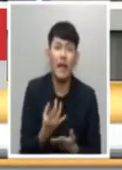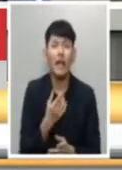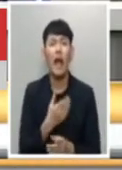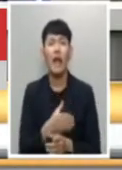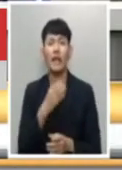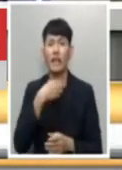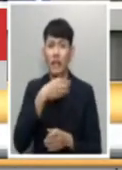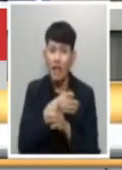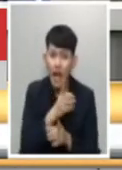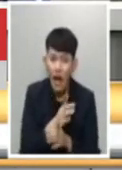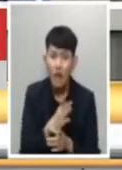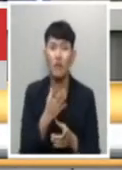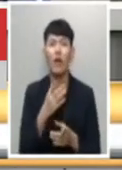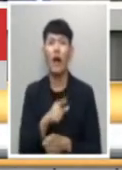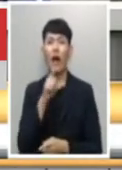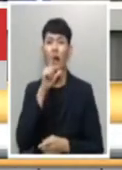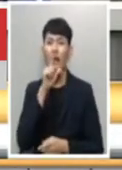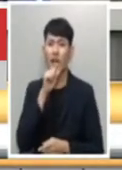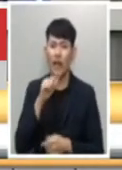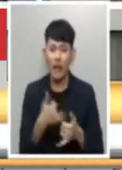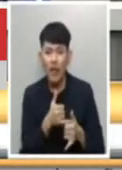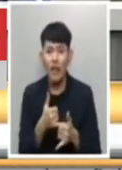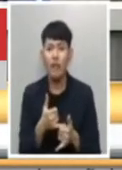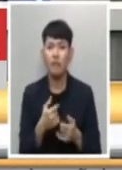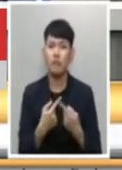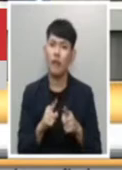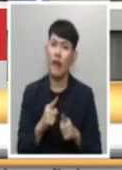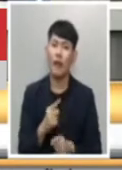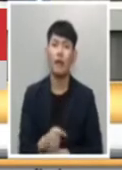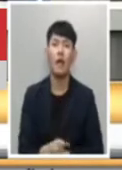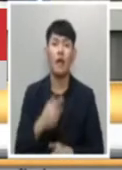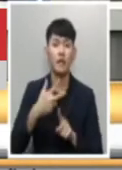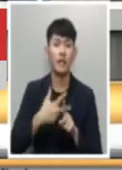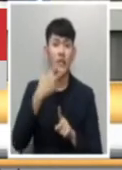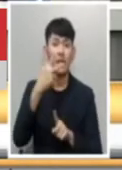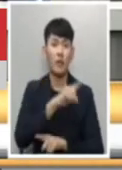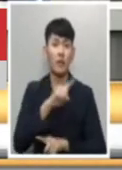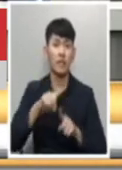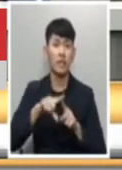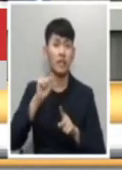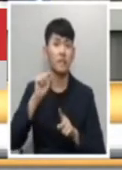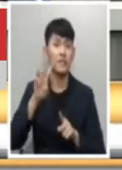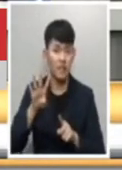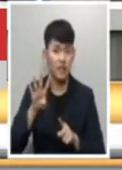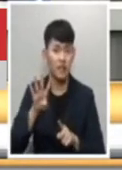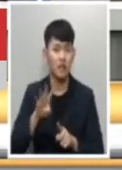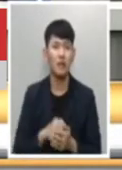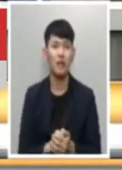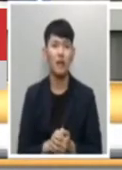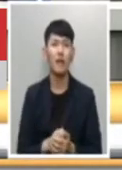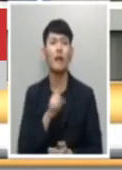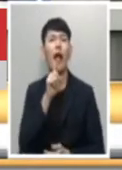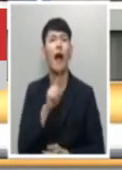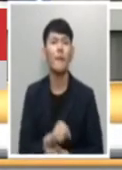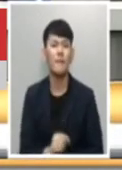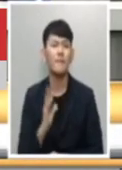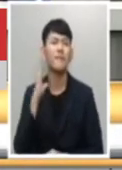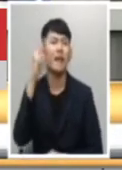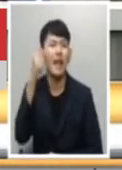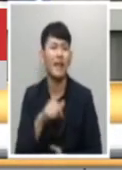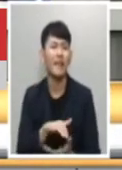แต่ผ่านมาวันที่24มีนาเนี่ยซึ่งพี่น้องประชาชนก็ถามว่าเมื่อไหร่จะแต่งงานเมื่อไหร่จะ